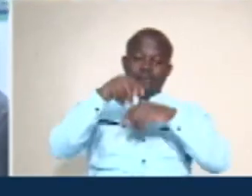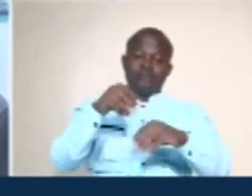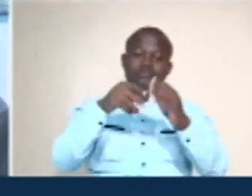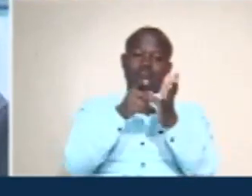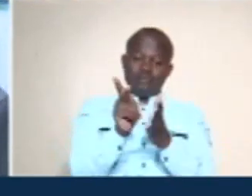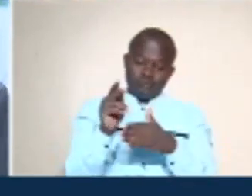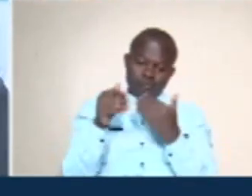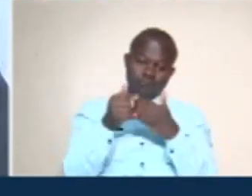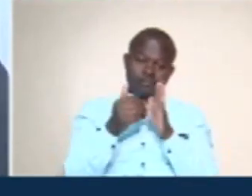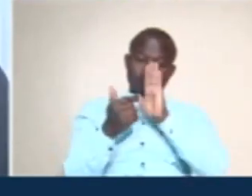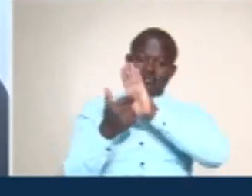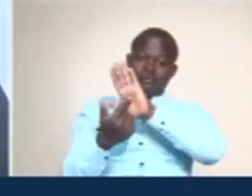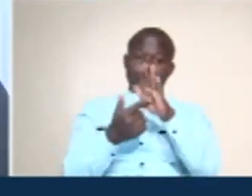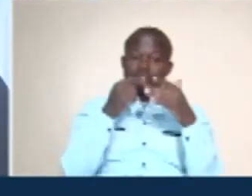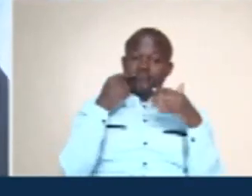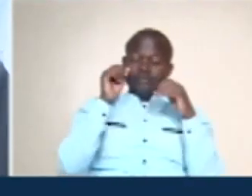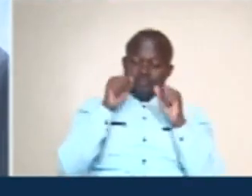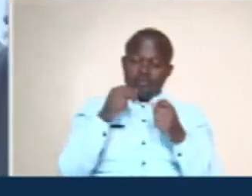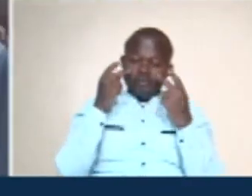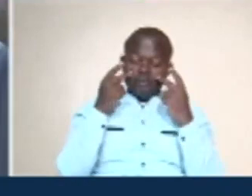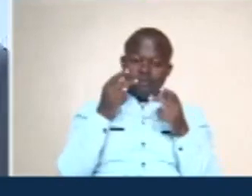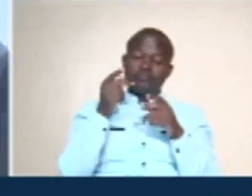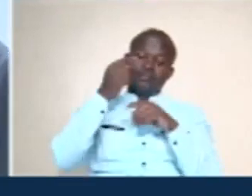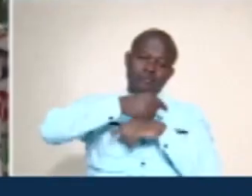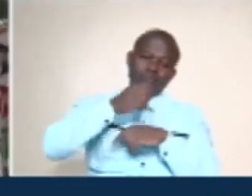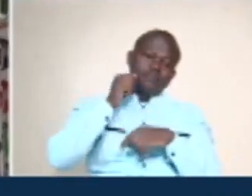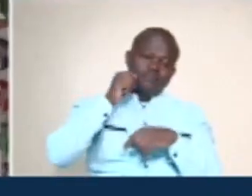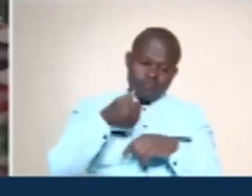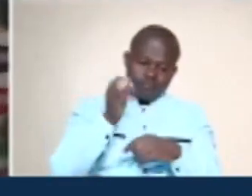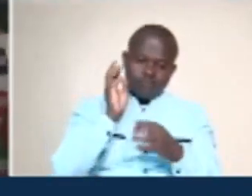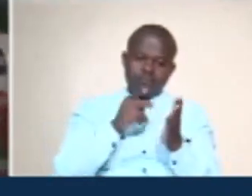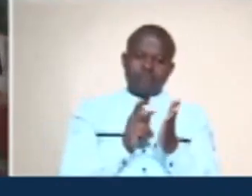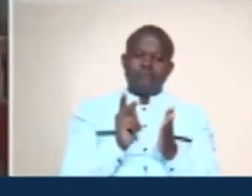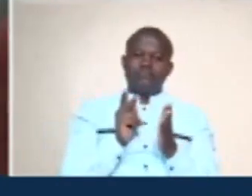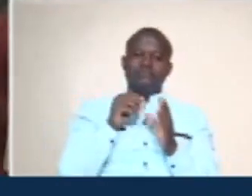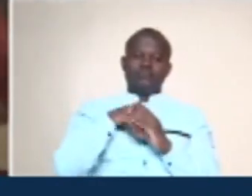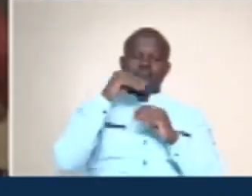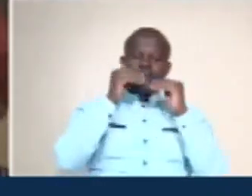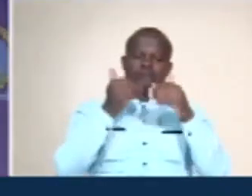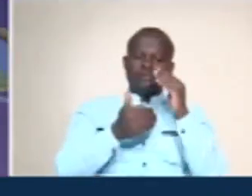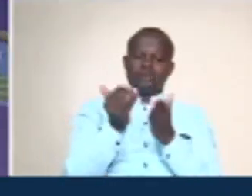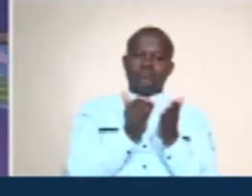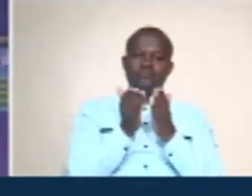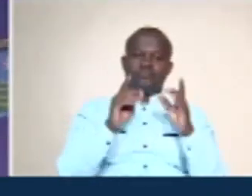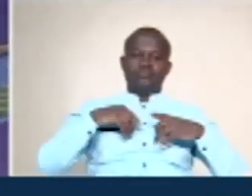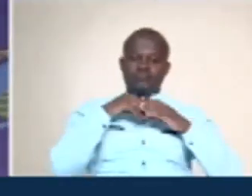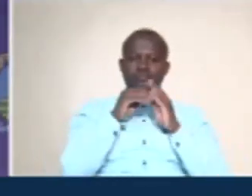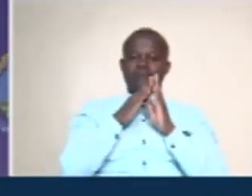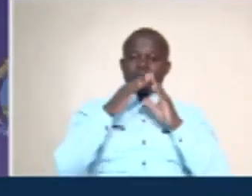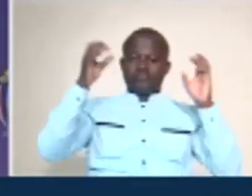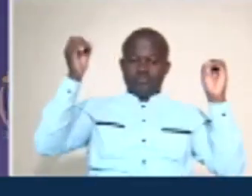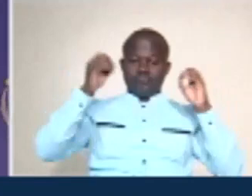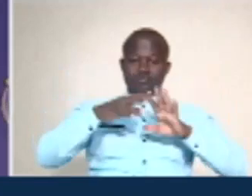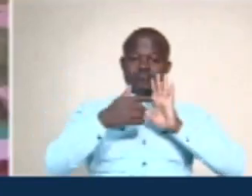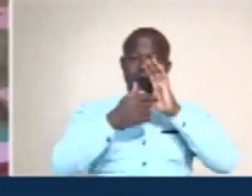bakagura bakanareba utabashije kugura uyu munsi yendeje azagura. Mu rwego rwo kwegereza serivisi abatuye mu mujyi wa Kigali, muri